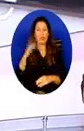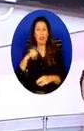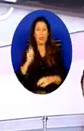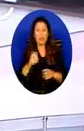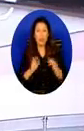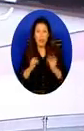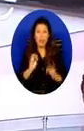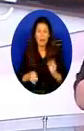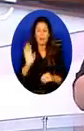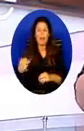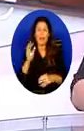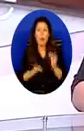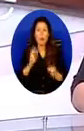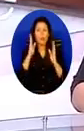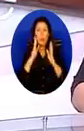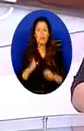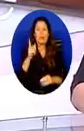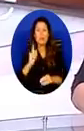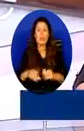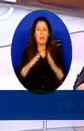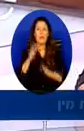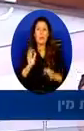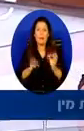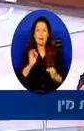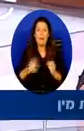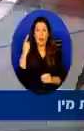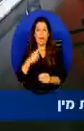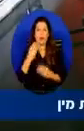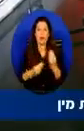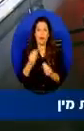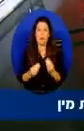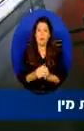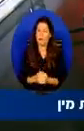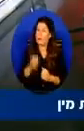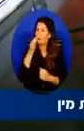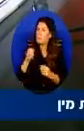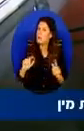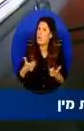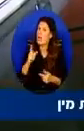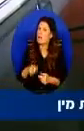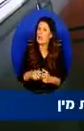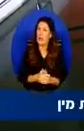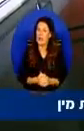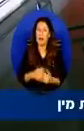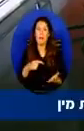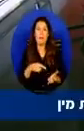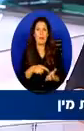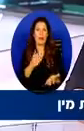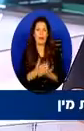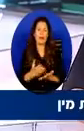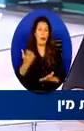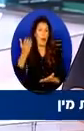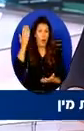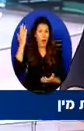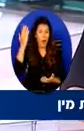הדבר. למה זה צריך? תחום ידע. שאלו אותך, למה צריך? כי עברנו הרבה מאוד שנים מהימים שאונס היה נחשב כמו